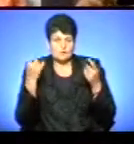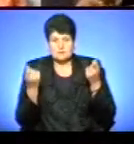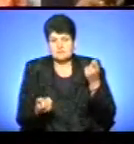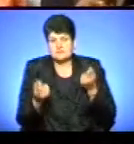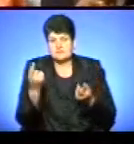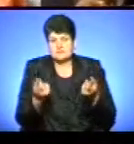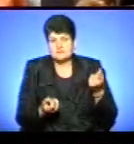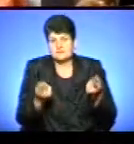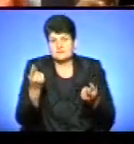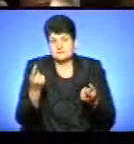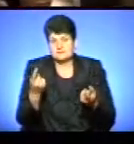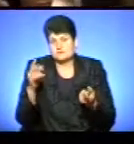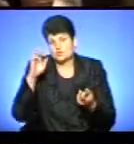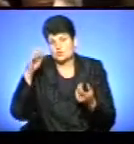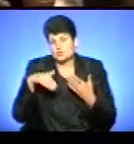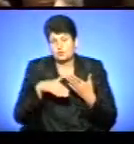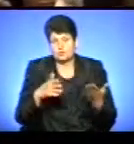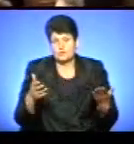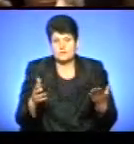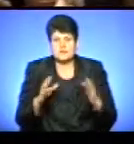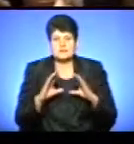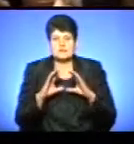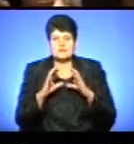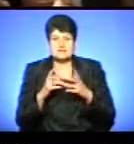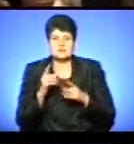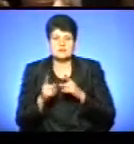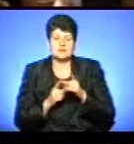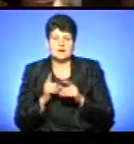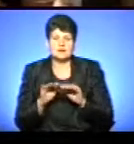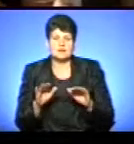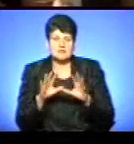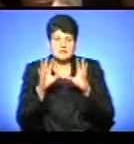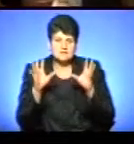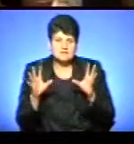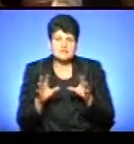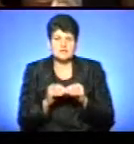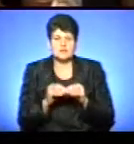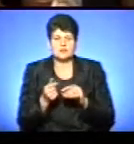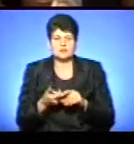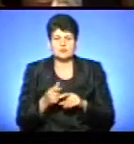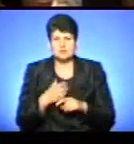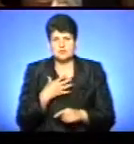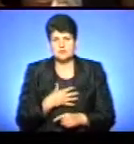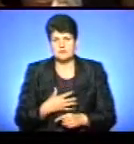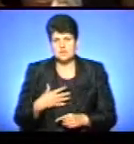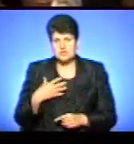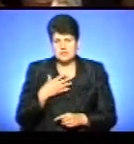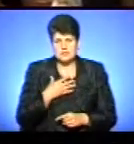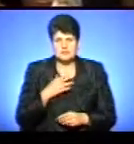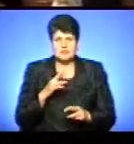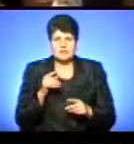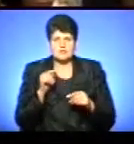я знаю, з Божою поміччю, не знаю. Світ змінюється, змінюємося ми, а діти і взагалі. І тому дуже важливо, як